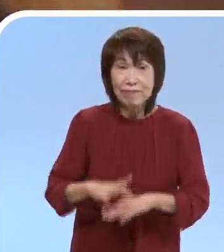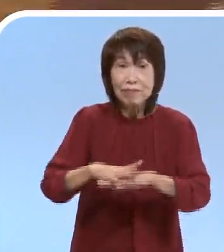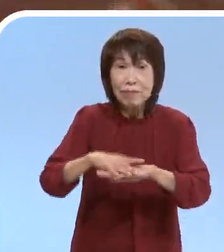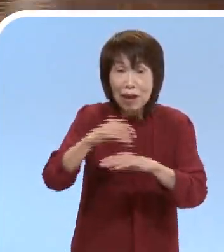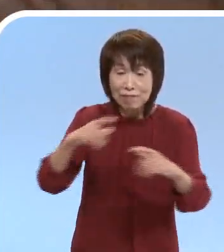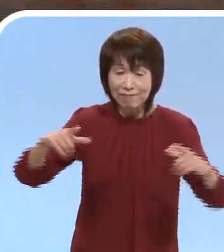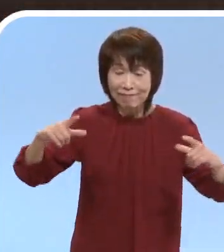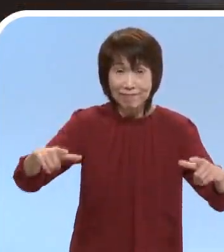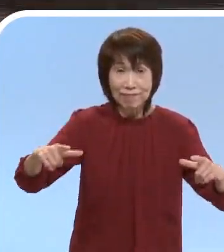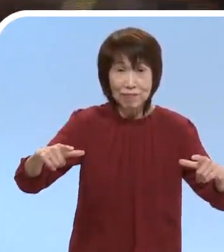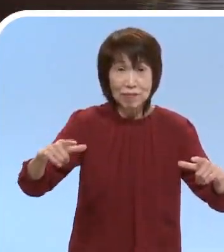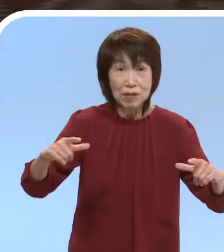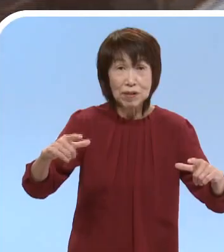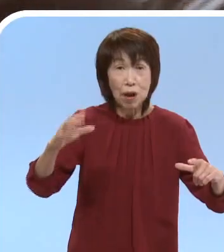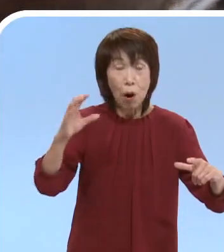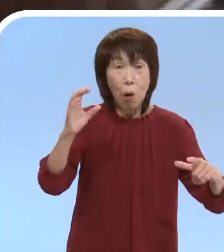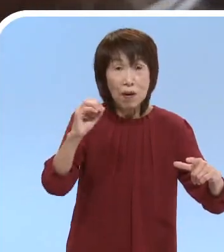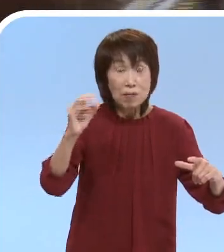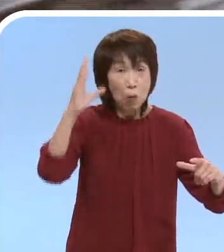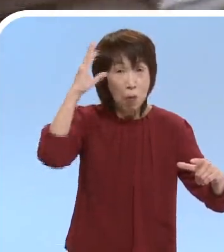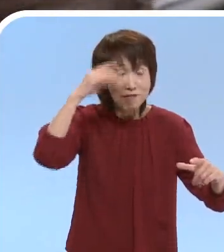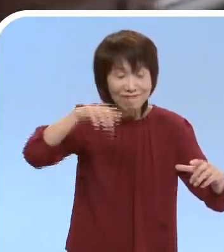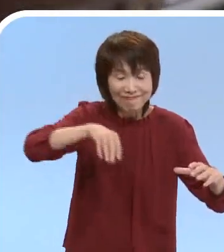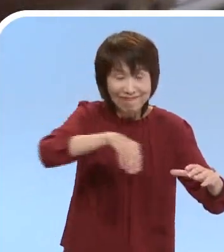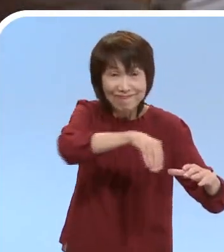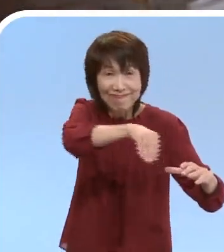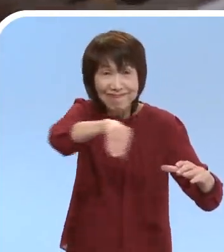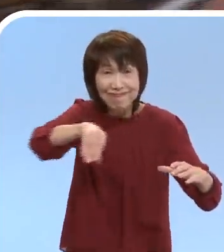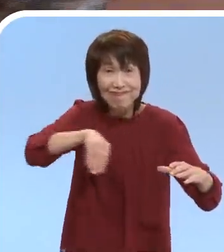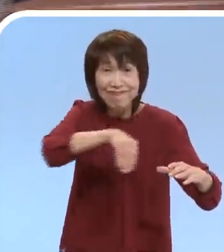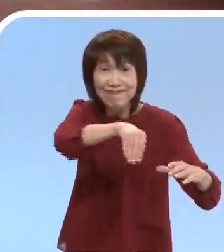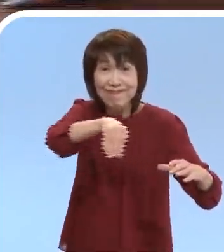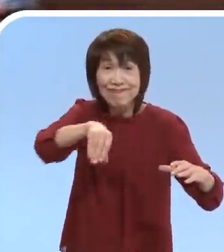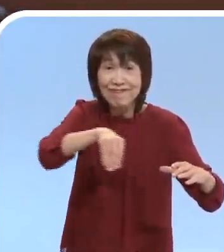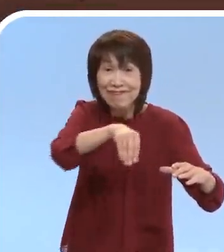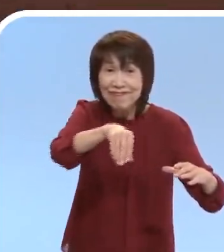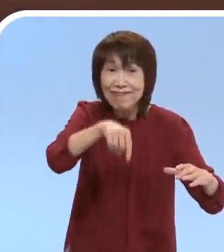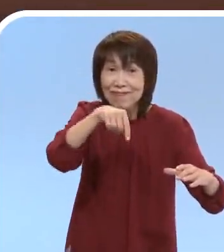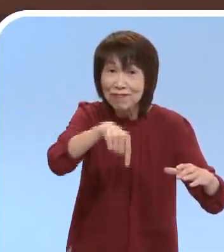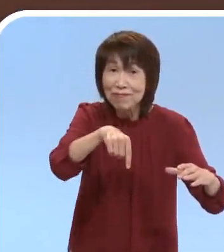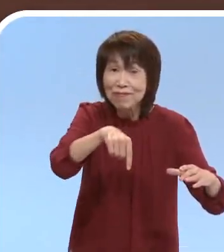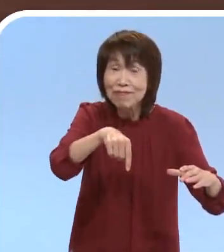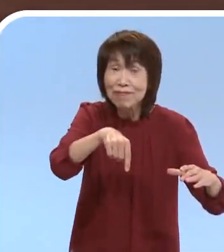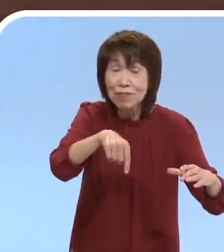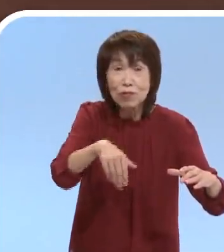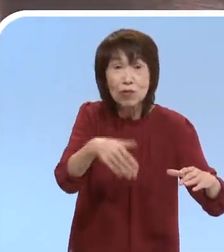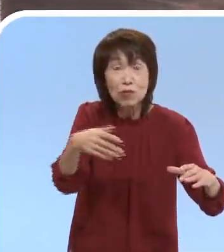まずは絞りたてのオリーブオイルをパエリア鍋にたっぷりと注ぎます。